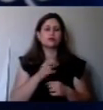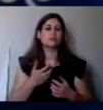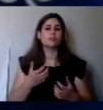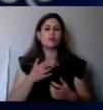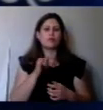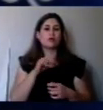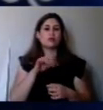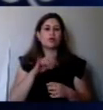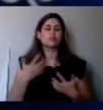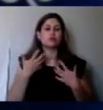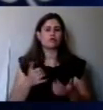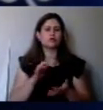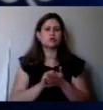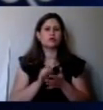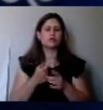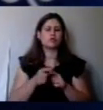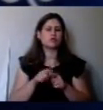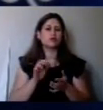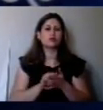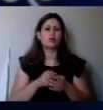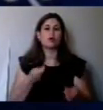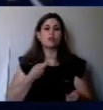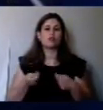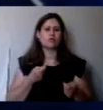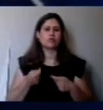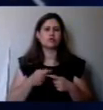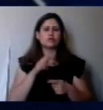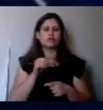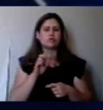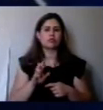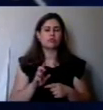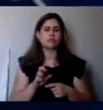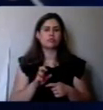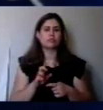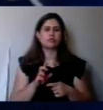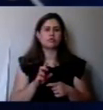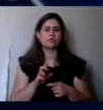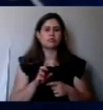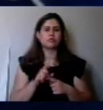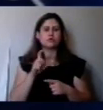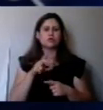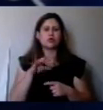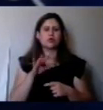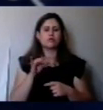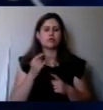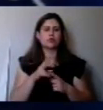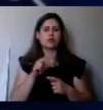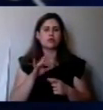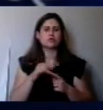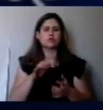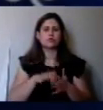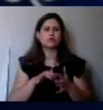департамент здоров'я, так само цим опікується керівник штабу з ліквідації наслідків